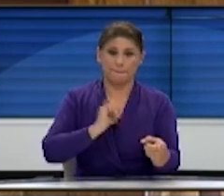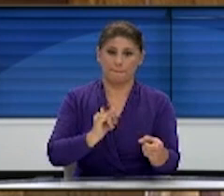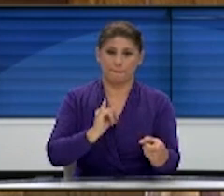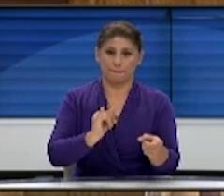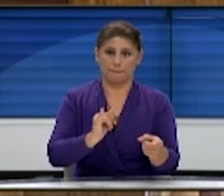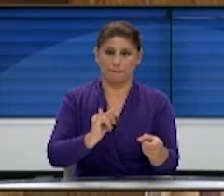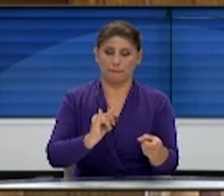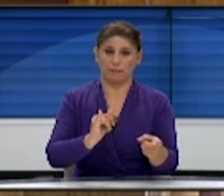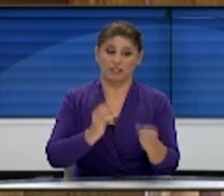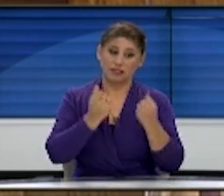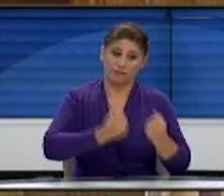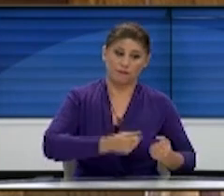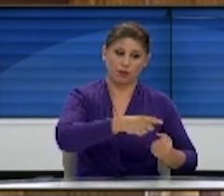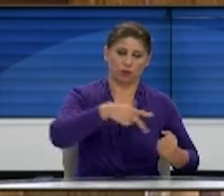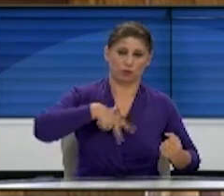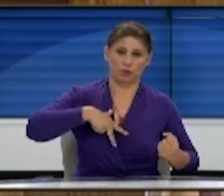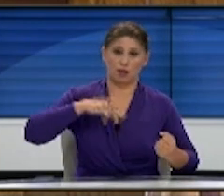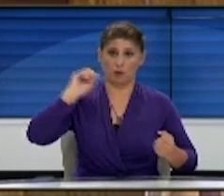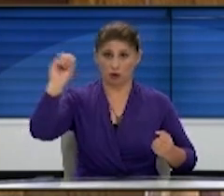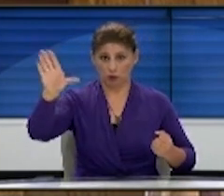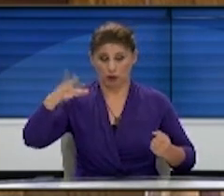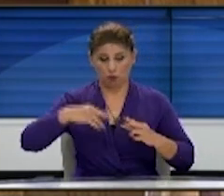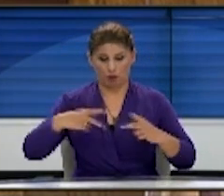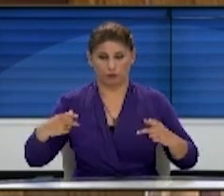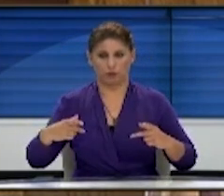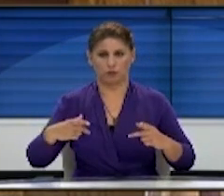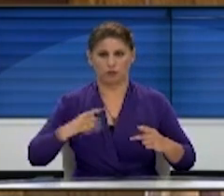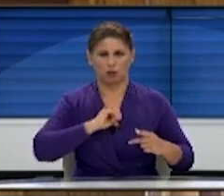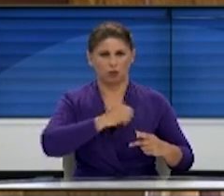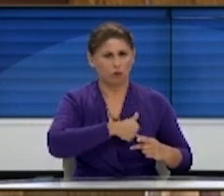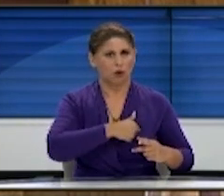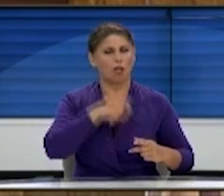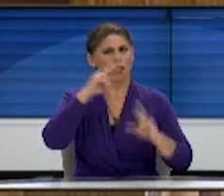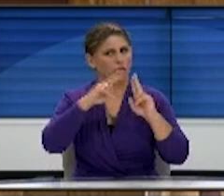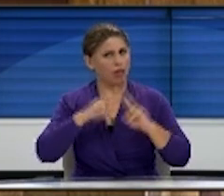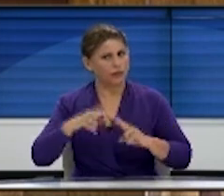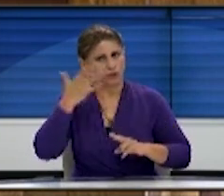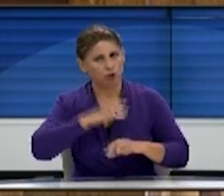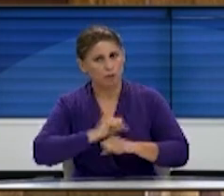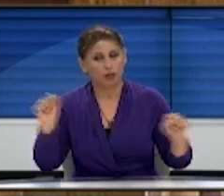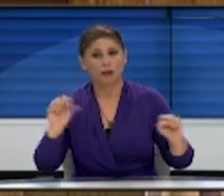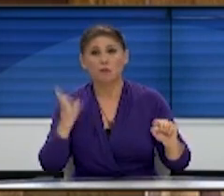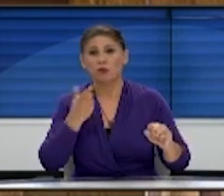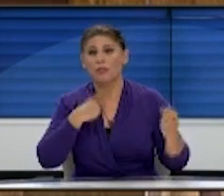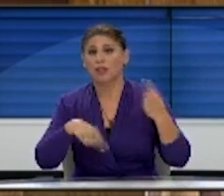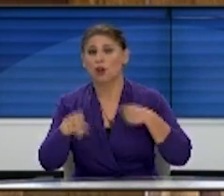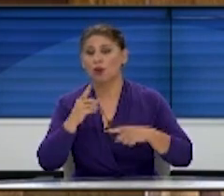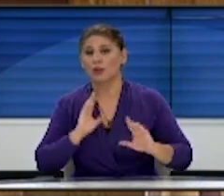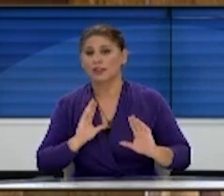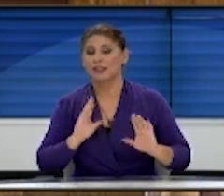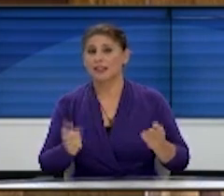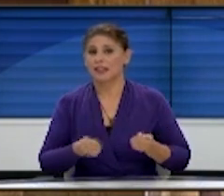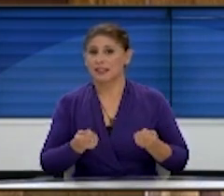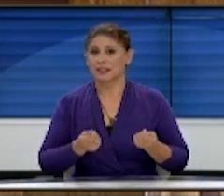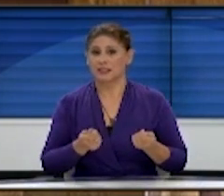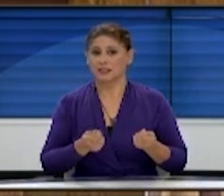και υβριδικών κατά του κράτους από εξωτερικούς εχθρούς, κατά σκόπους, διεθνείς τρομοκράτες, πώς δικαιολογείται η